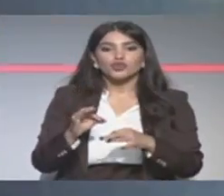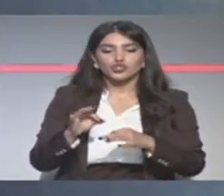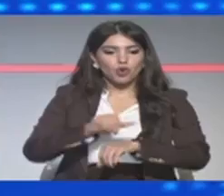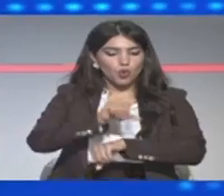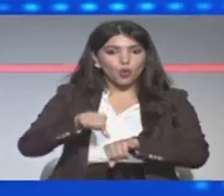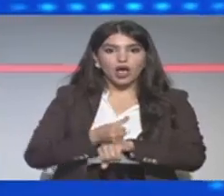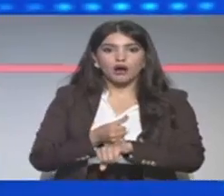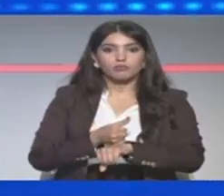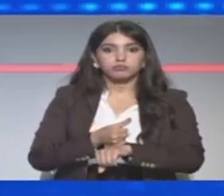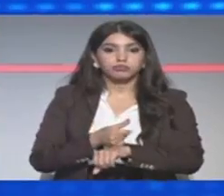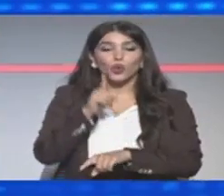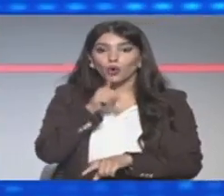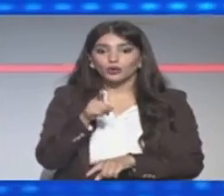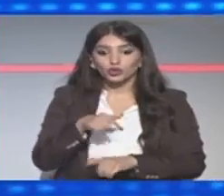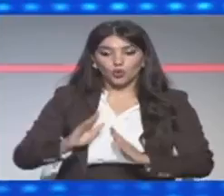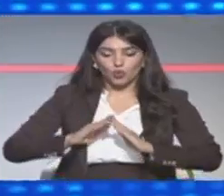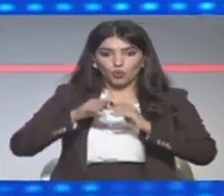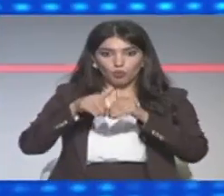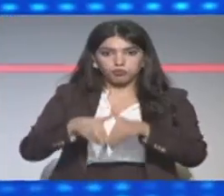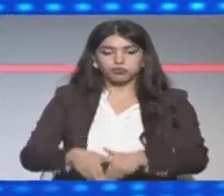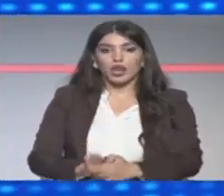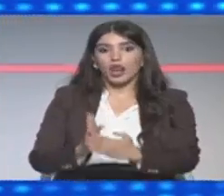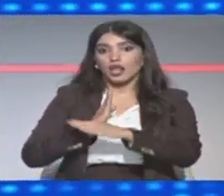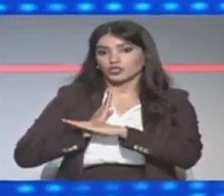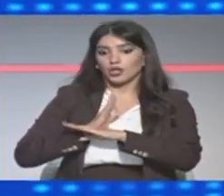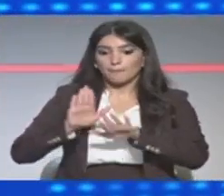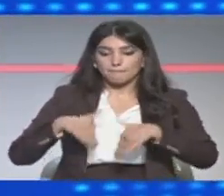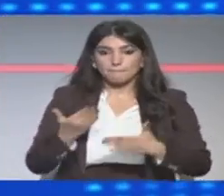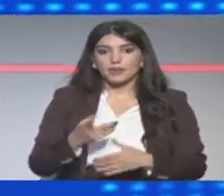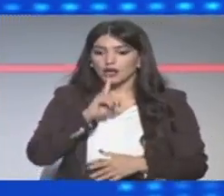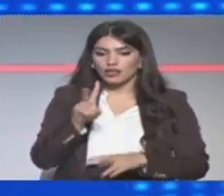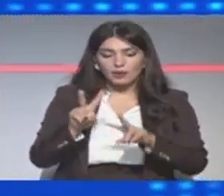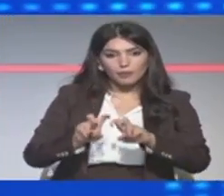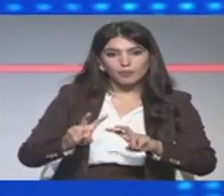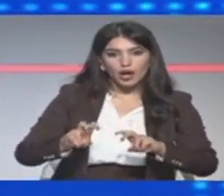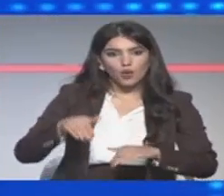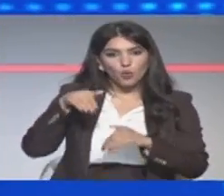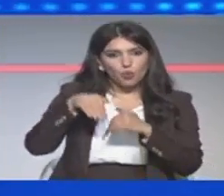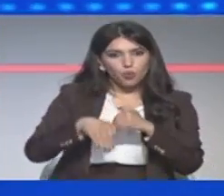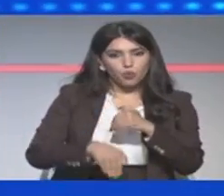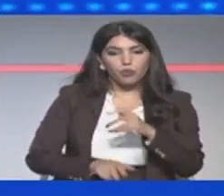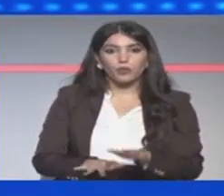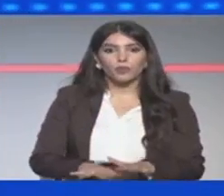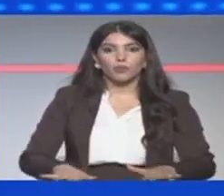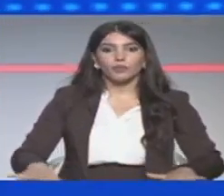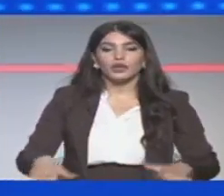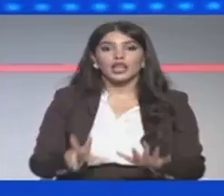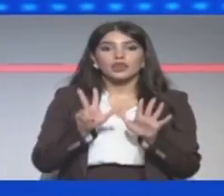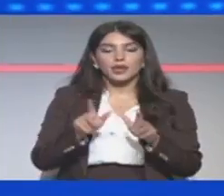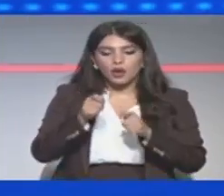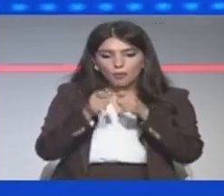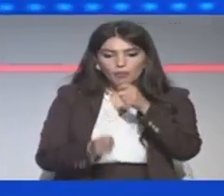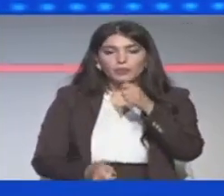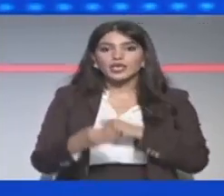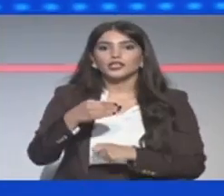10 ساعات. وأضافت أن غواصي جيش البحر تمكنوا بعد يومين من البحث في أعماق ناهزت 80 مترا